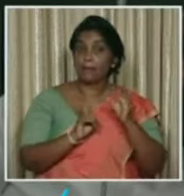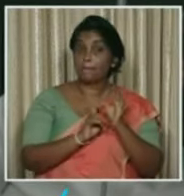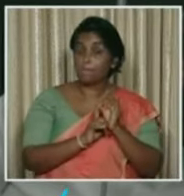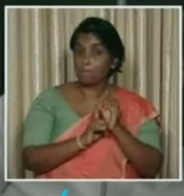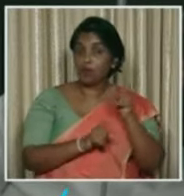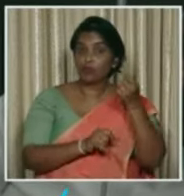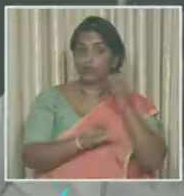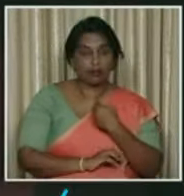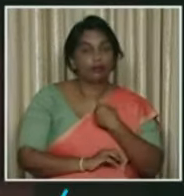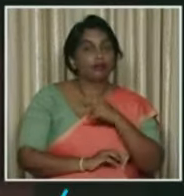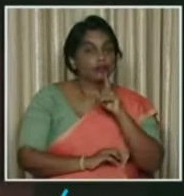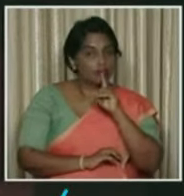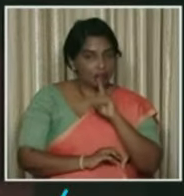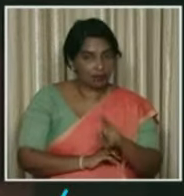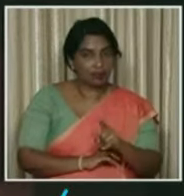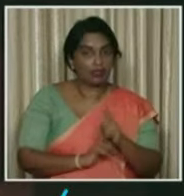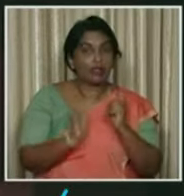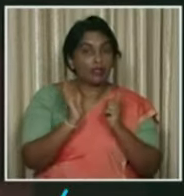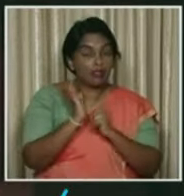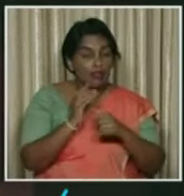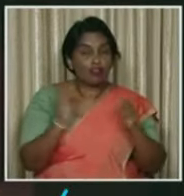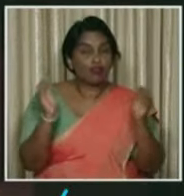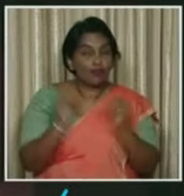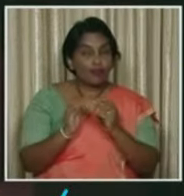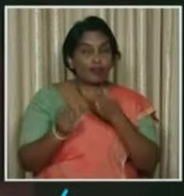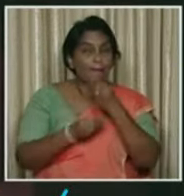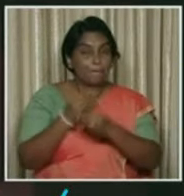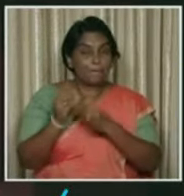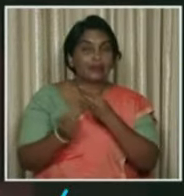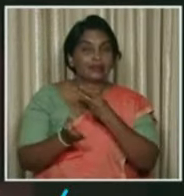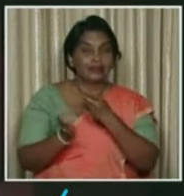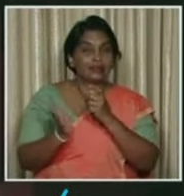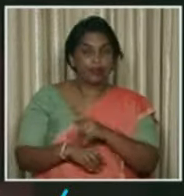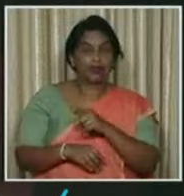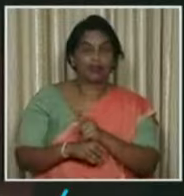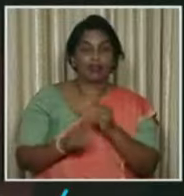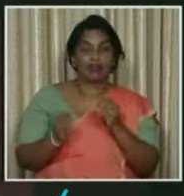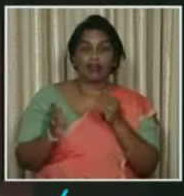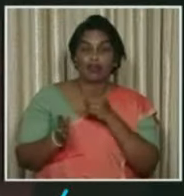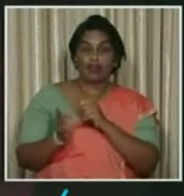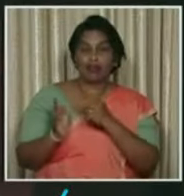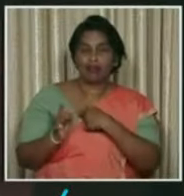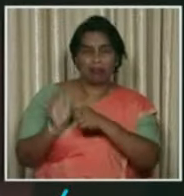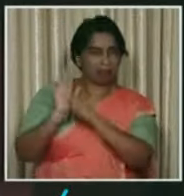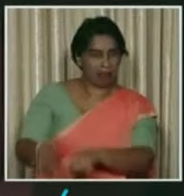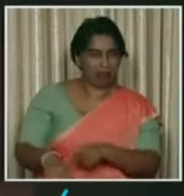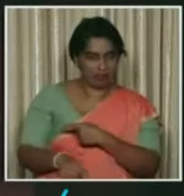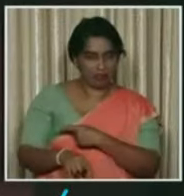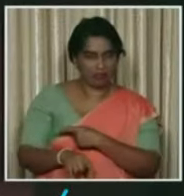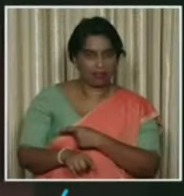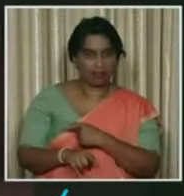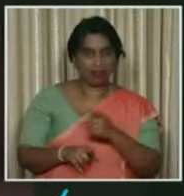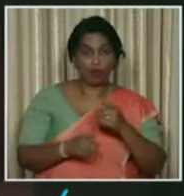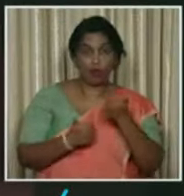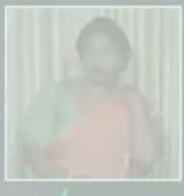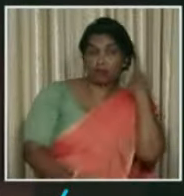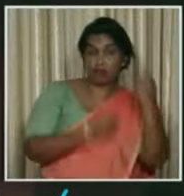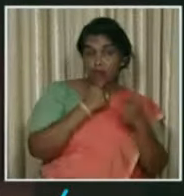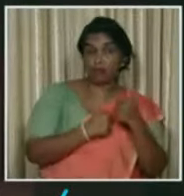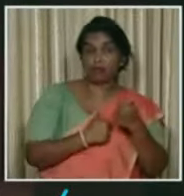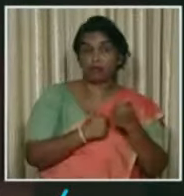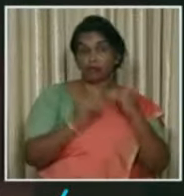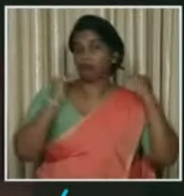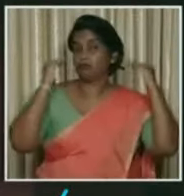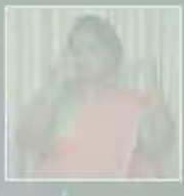මුල්‍ය පාලනයක් අපිට නෑ. ශුද්‍ර කුඩා හා මධ්‍ය පරිමාණයේ කර්මාන්ත කරුවට කුඩම්මගේ සැලකිල්ලයි සුපිරි ධනවතුන්ට